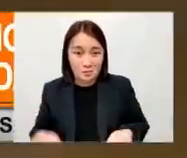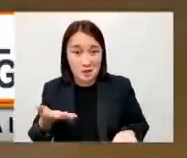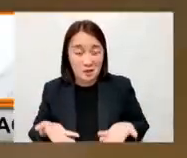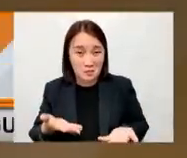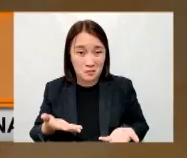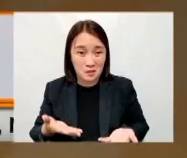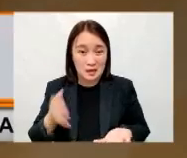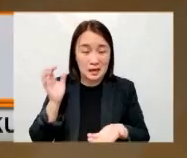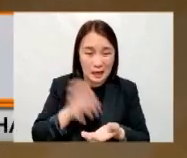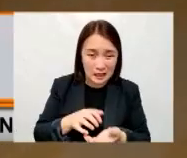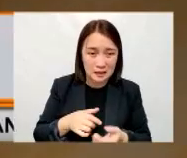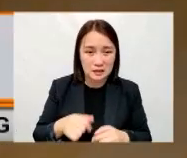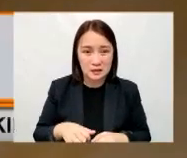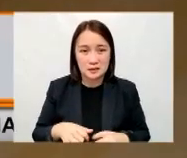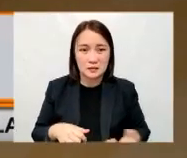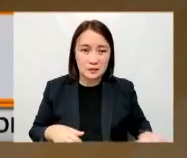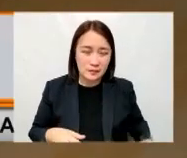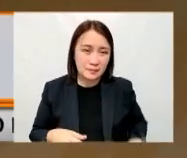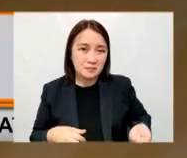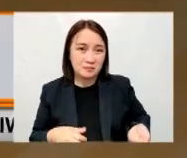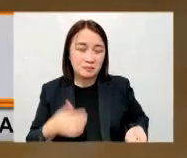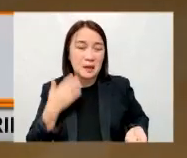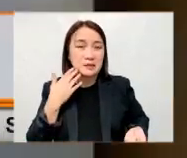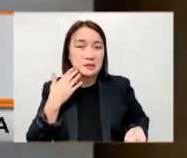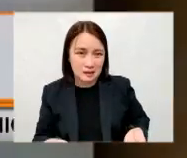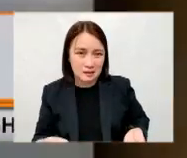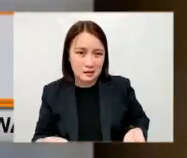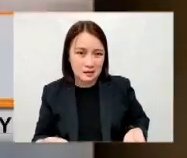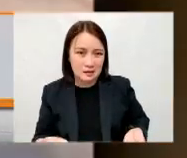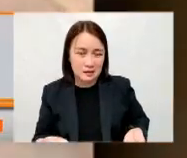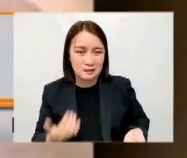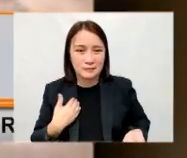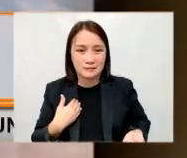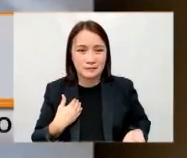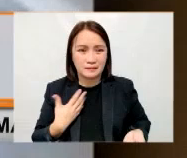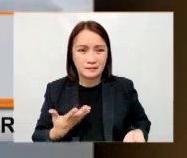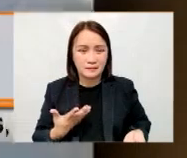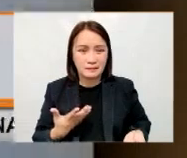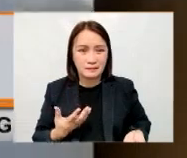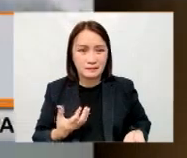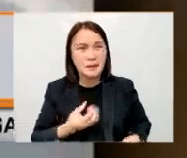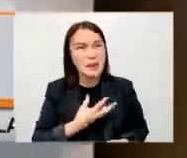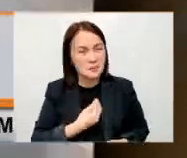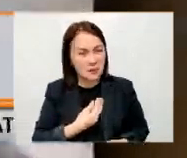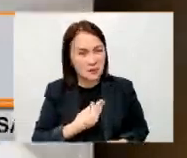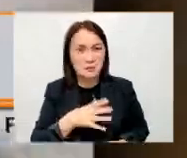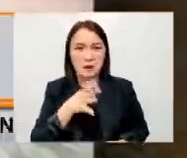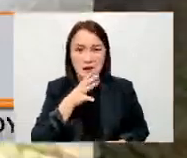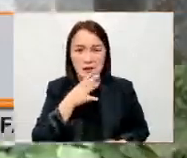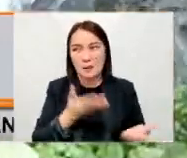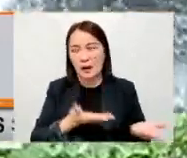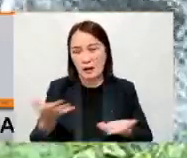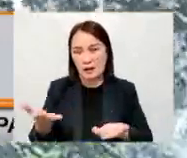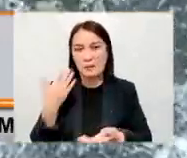maay. Pumanaw ang aso habang binabiyahe ng magkapatid at sa takot daw nilang mapagalitan ng ina dahil nag-uwi ng patay na